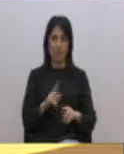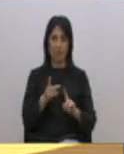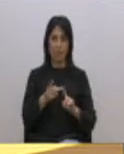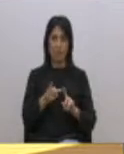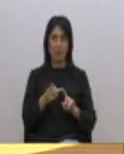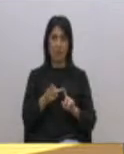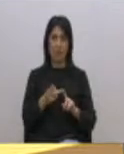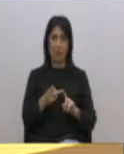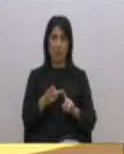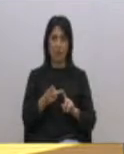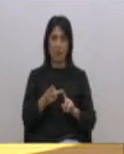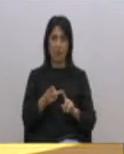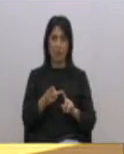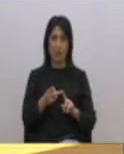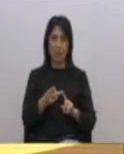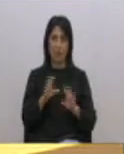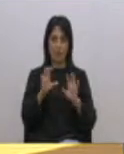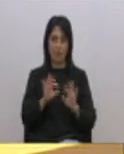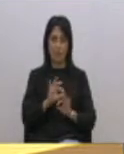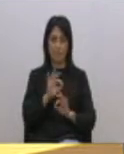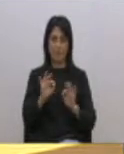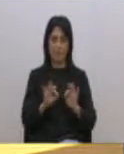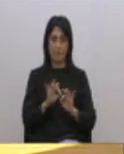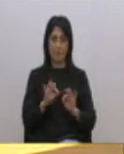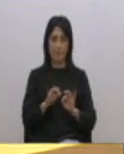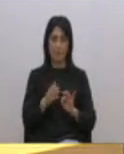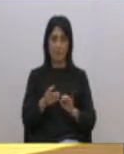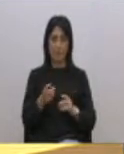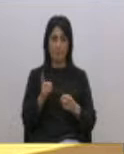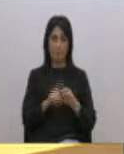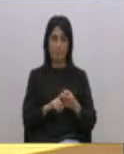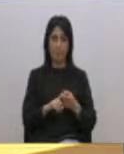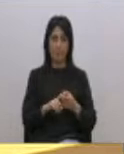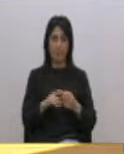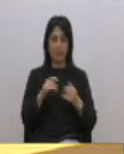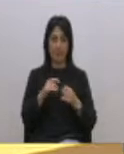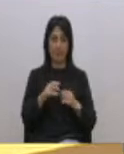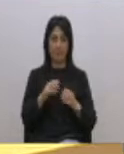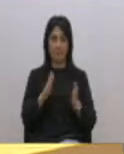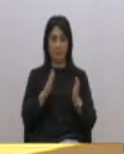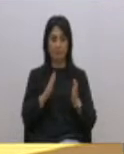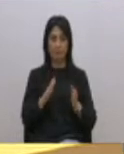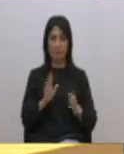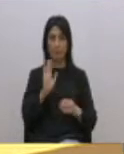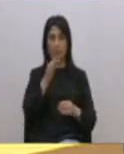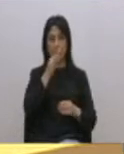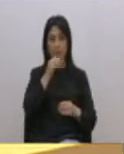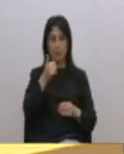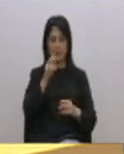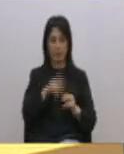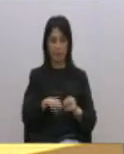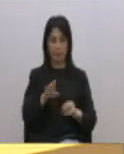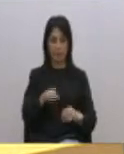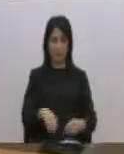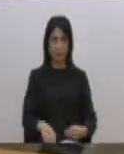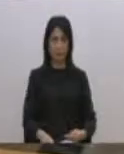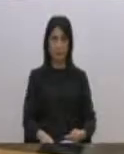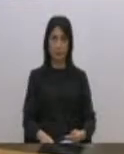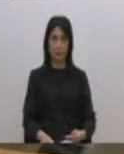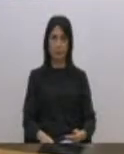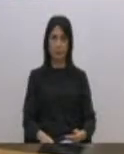მეორე კანონის პროექტი, რომელიც ეხება სასაქონლო ნიშნების შესახებ. ჯერ პირველი გავიაროთ და